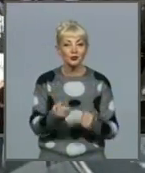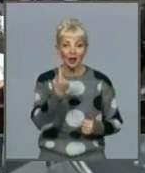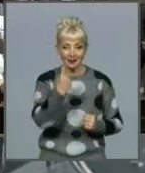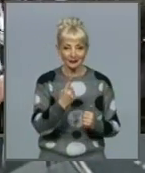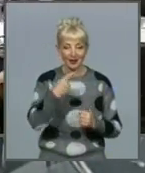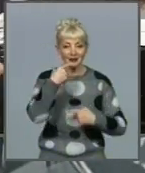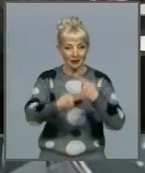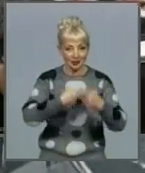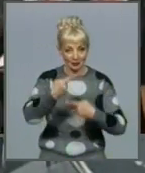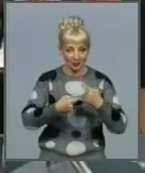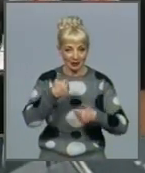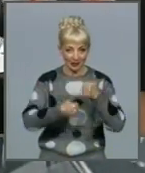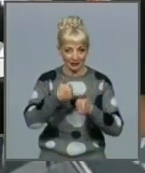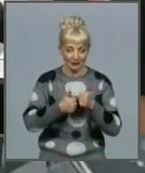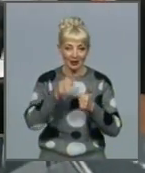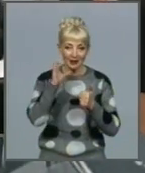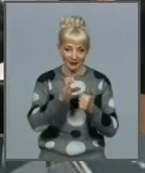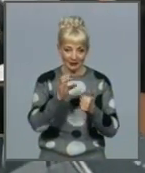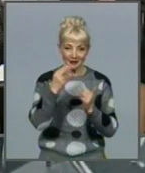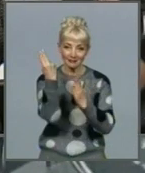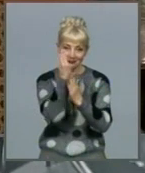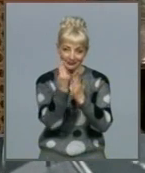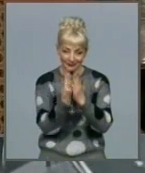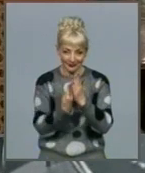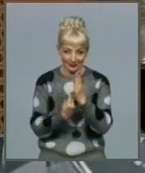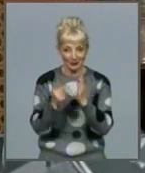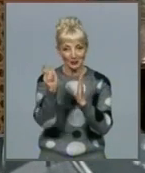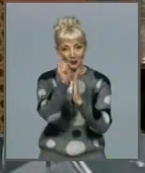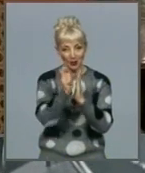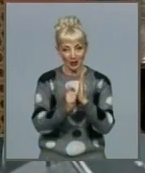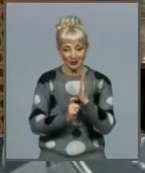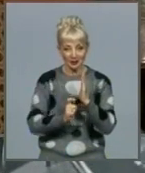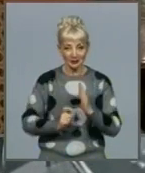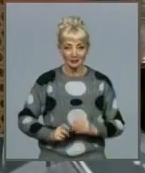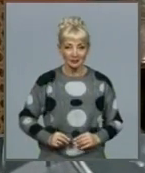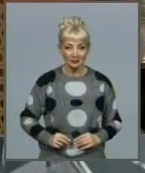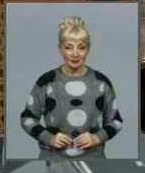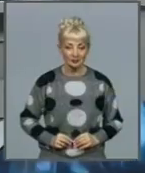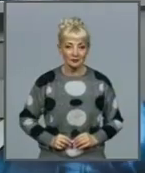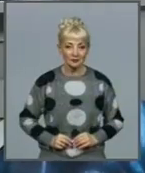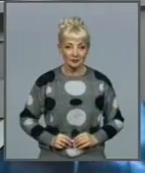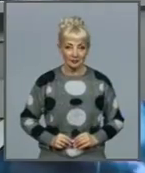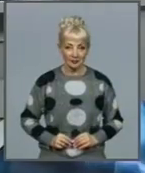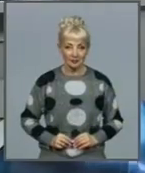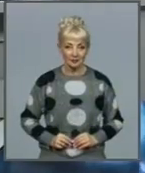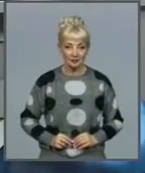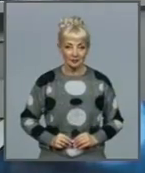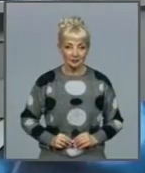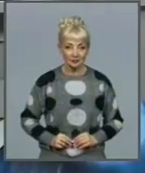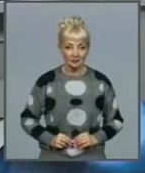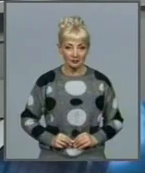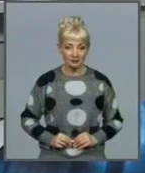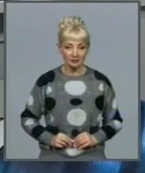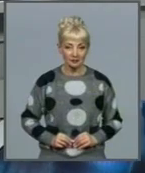з декоративно-прикладного мистецтва. Анжела Сушко, Олександр Іванов, Харківські Звістя. Мінімальну